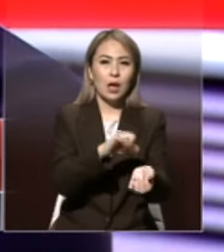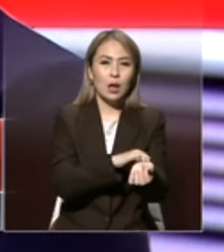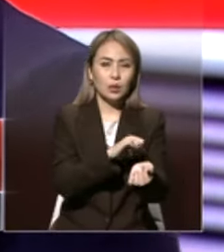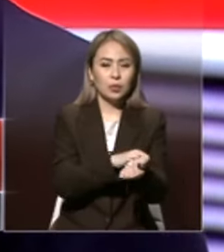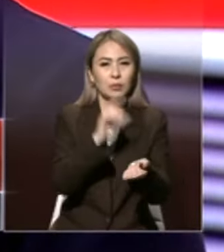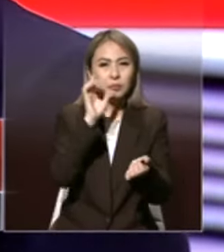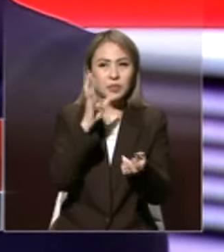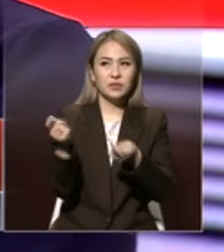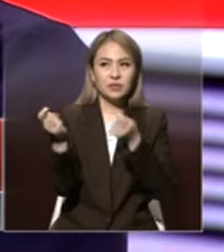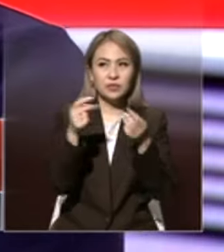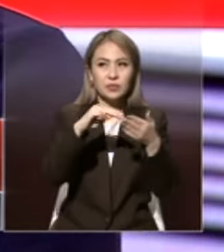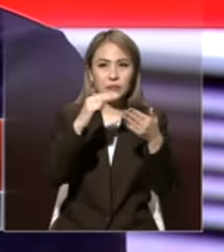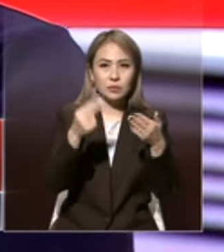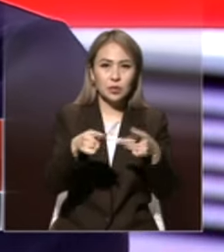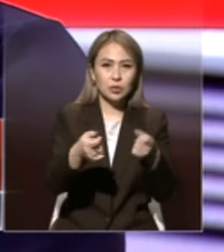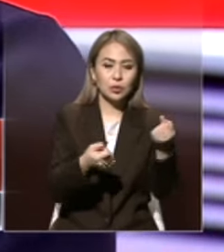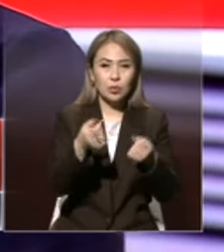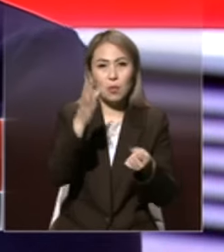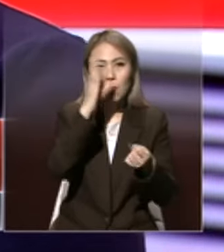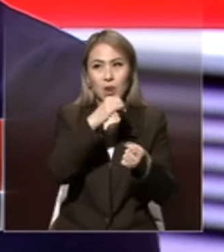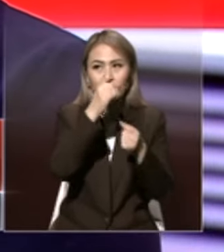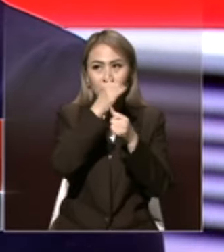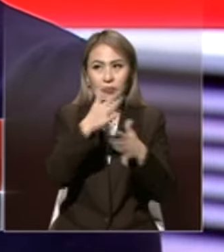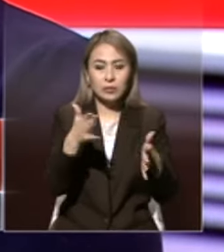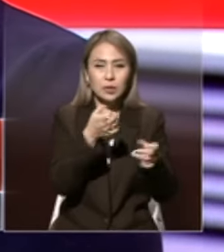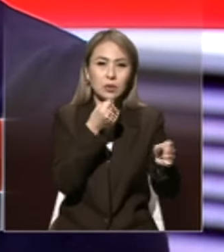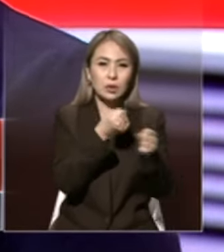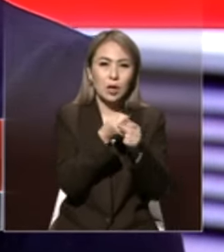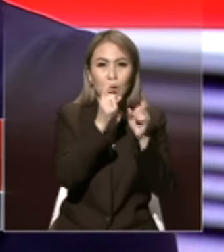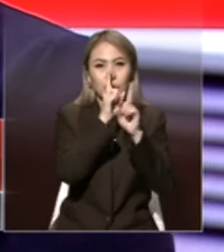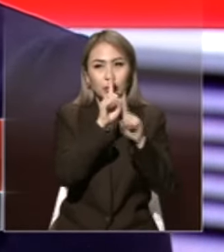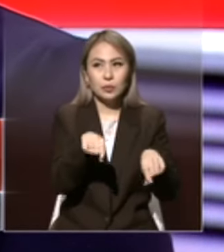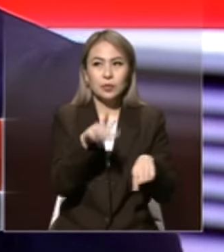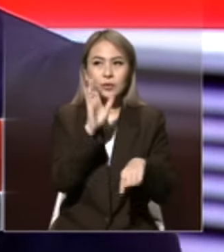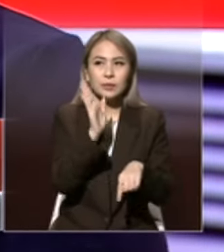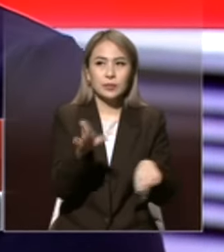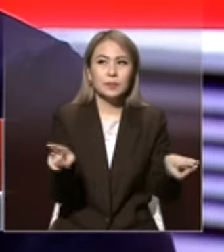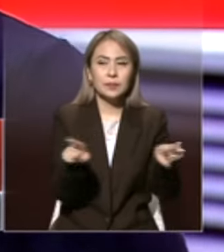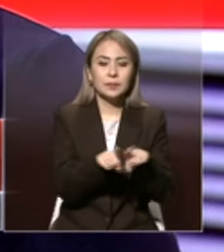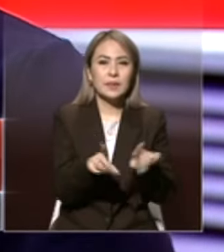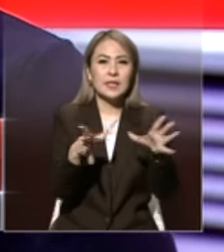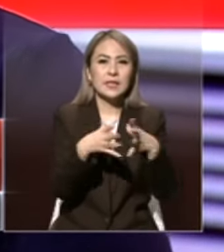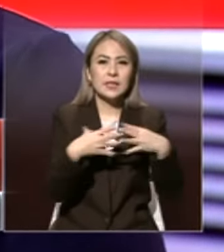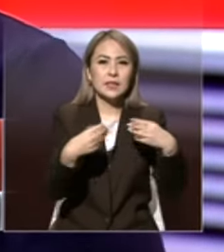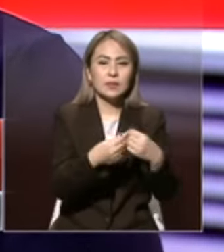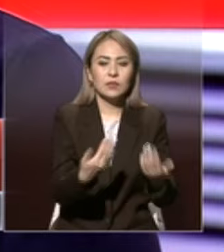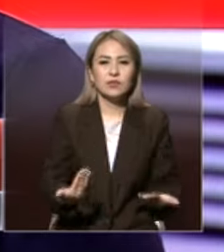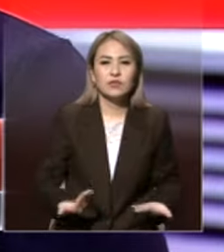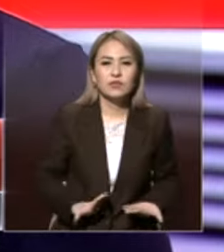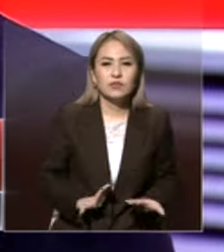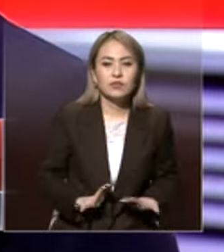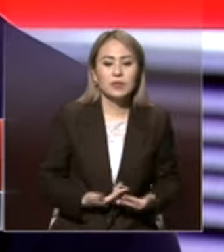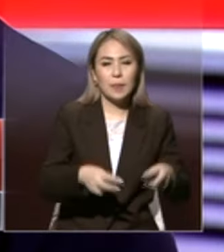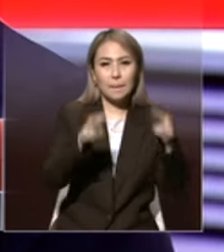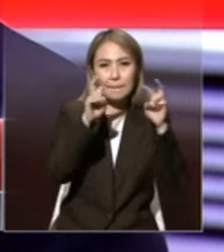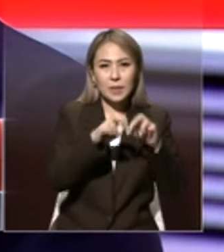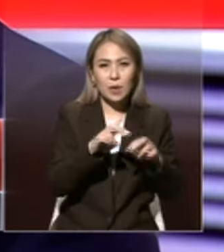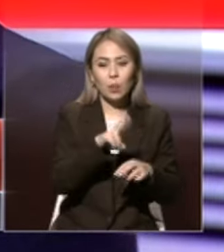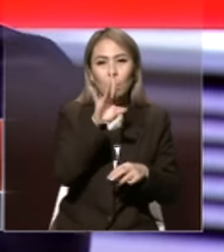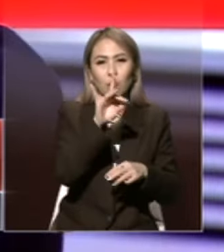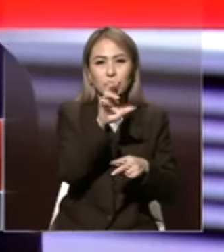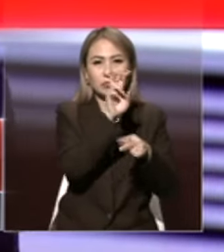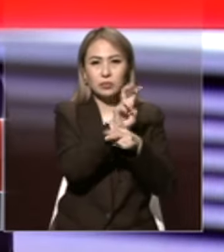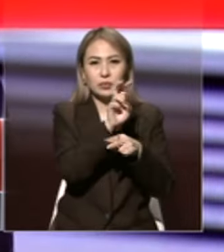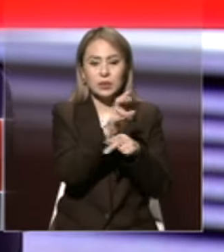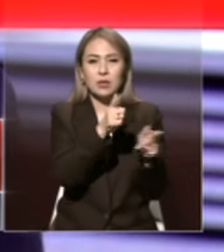мына справка, сен мұны жүргізе аласың ба, отырып алып біреуді соқпайсың ба деген сияқты. Адамдар да отбасылық өмірге дайындықтарын тексеру керек, арнайы курстарды